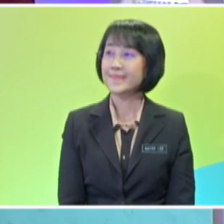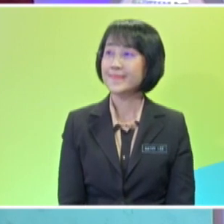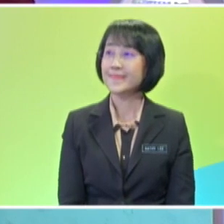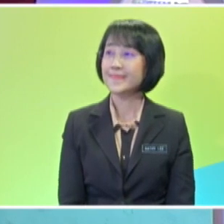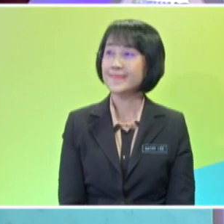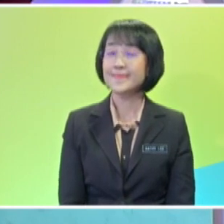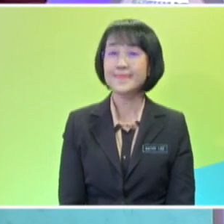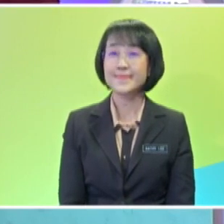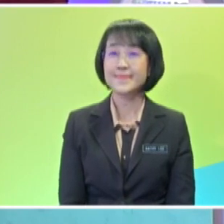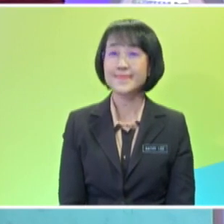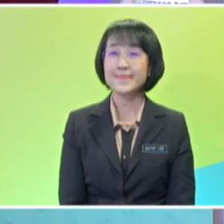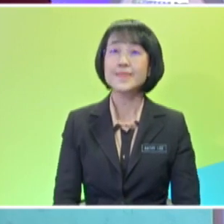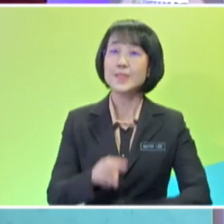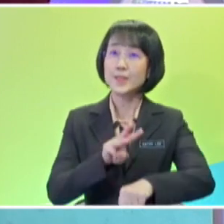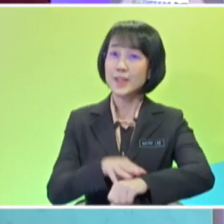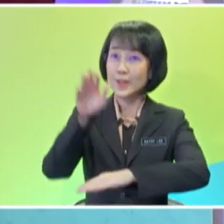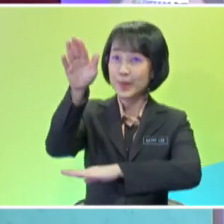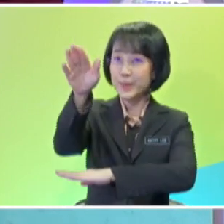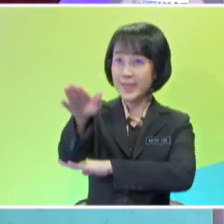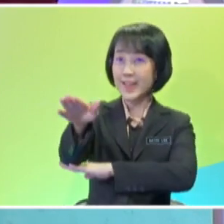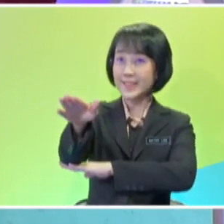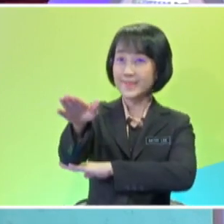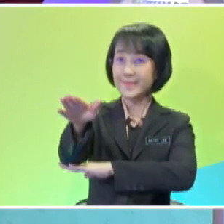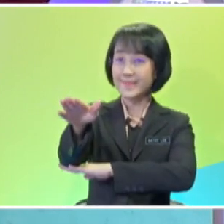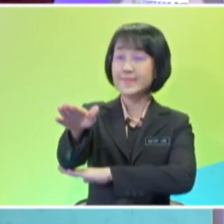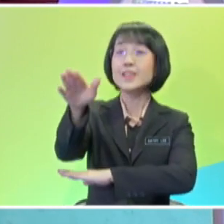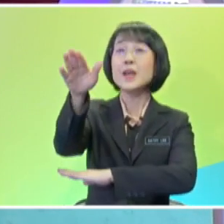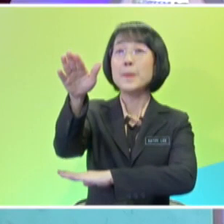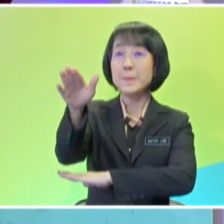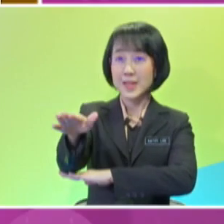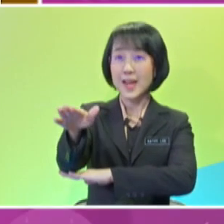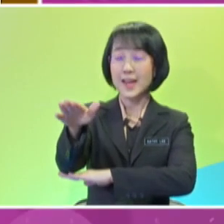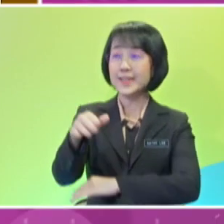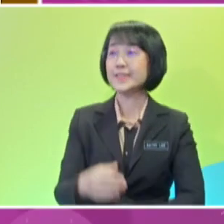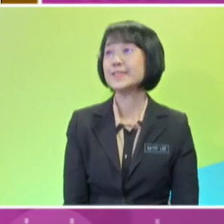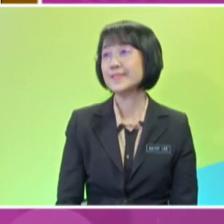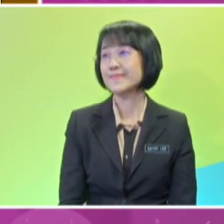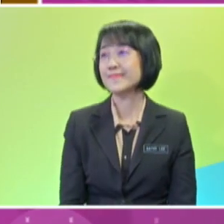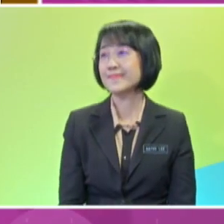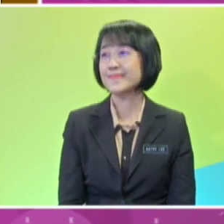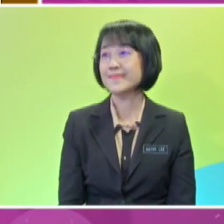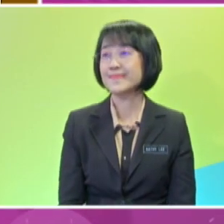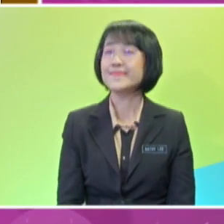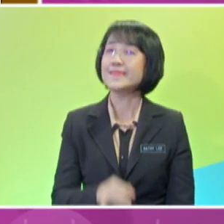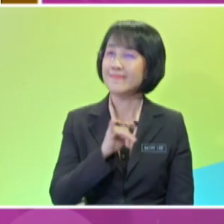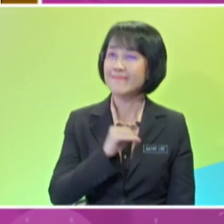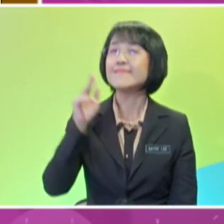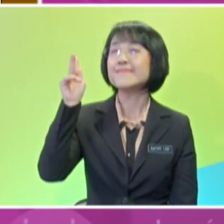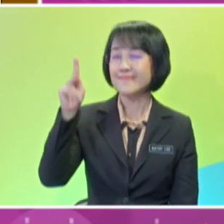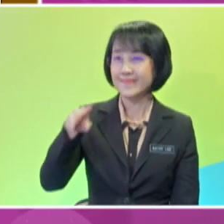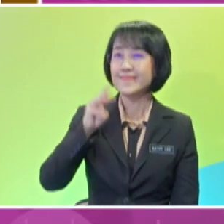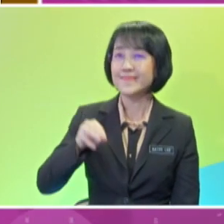Oke waktu petang sudah Tentu saya pasti